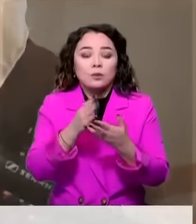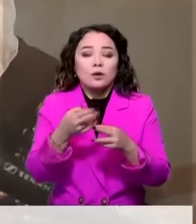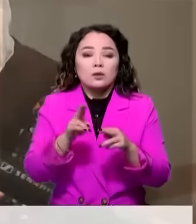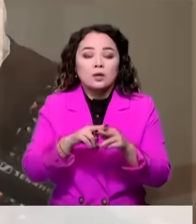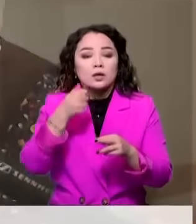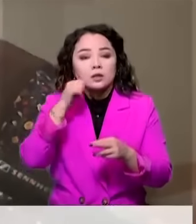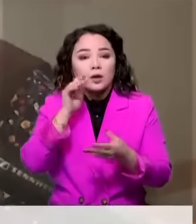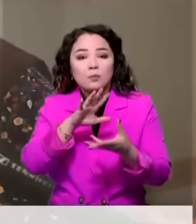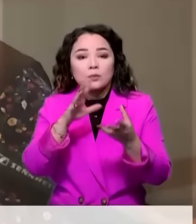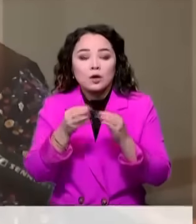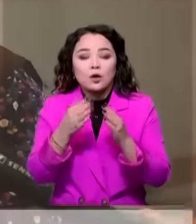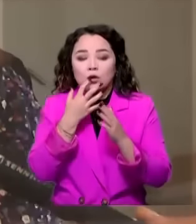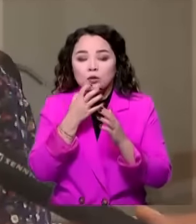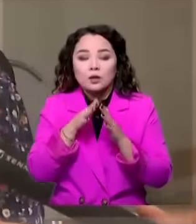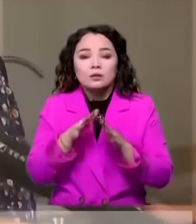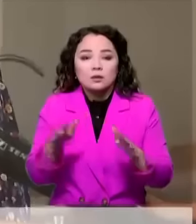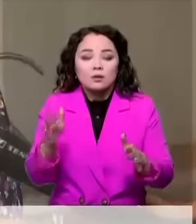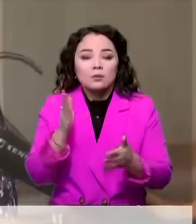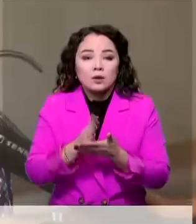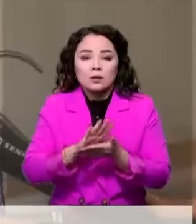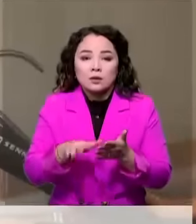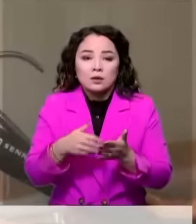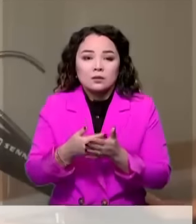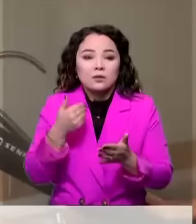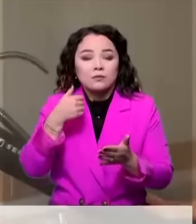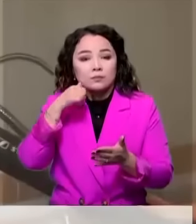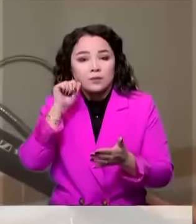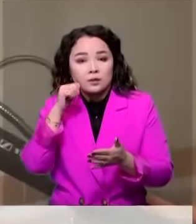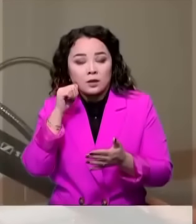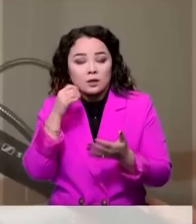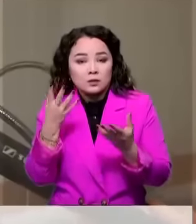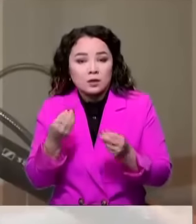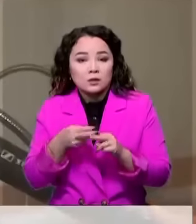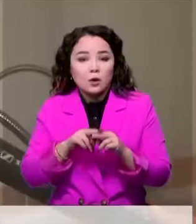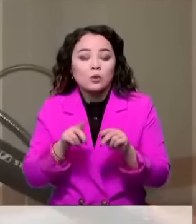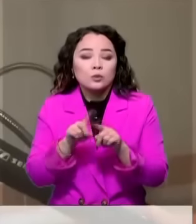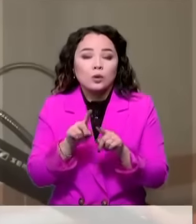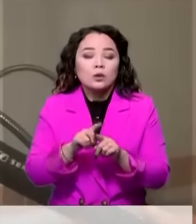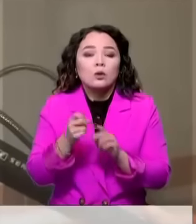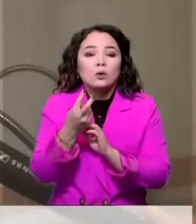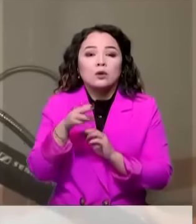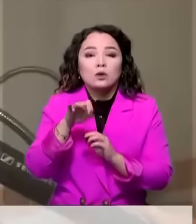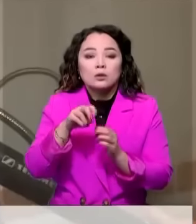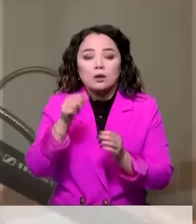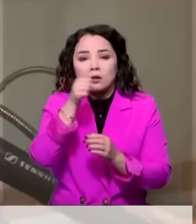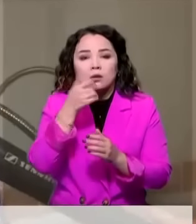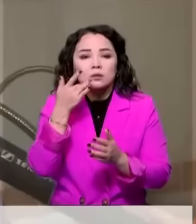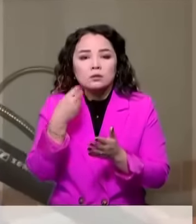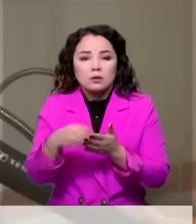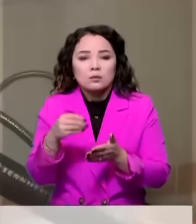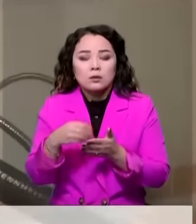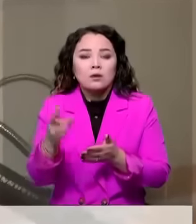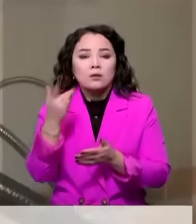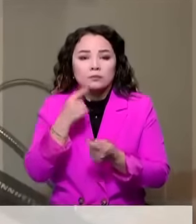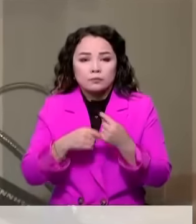кешеден бері үйде жылытып атырмыз газбен. Енді мына жылда 12 тонна көмір алатынмын.